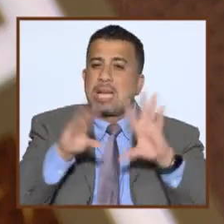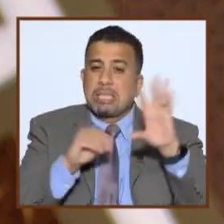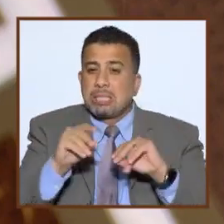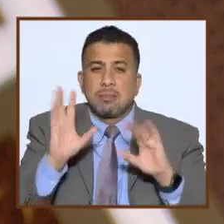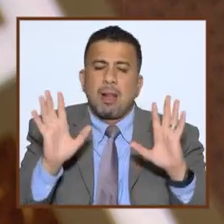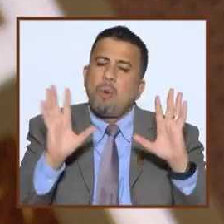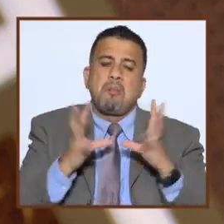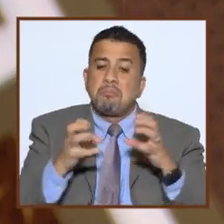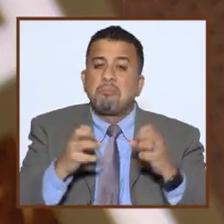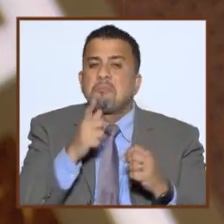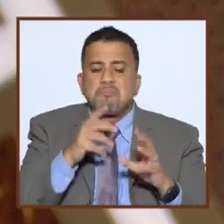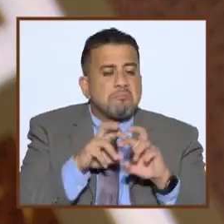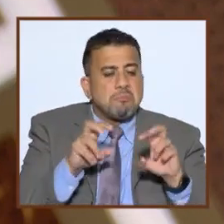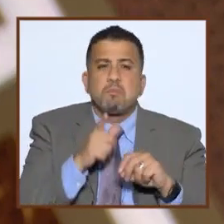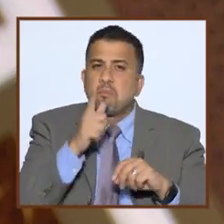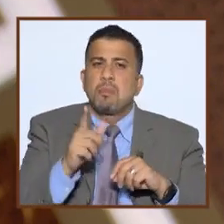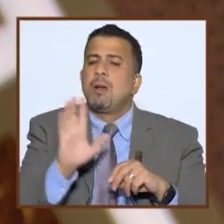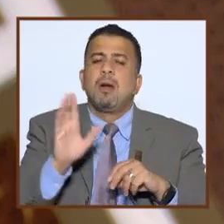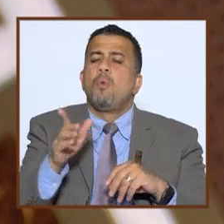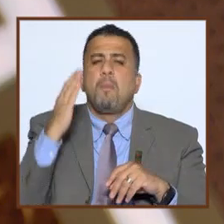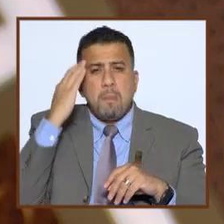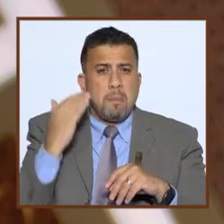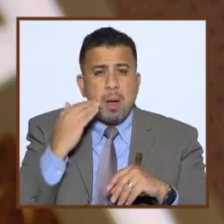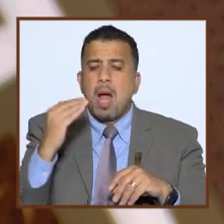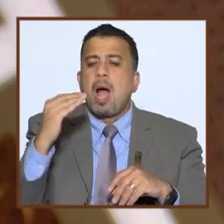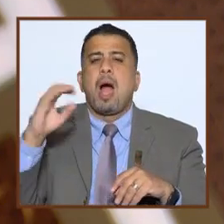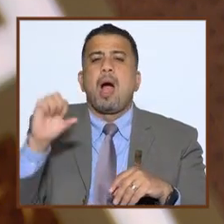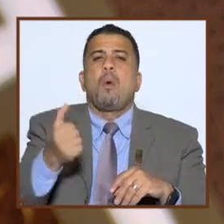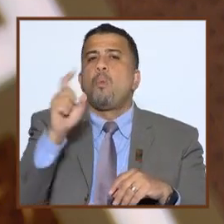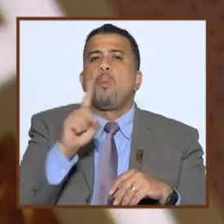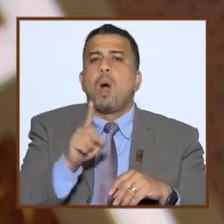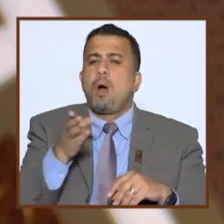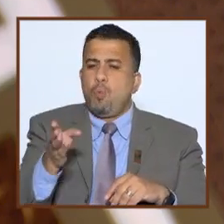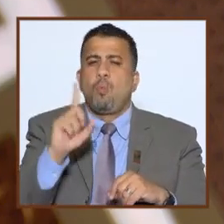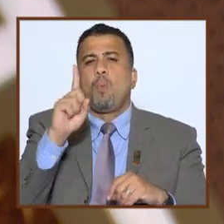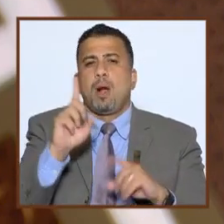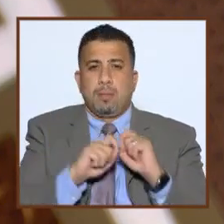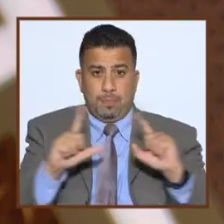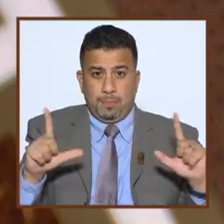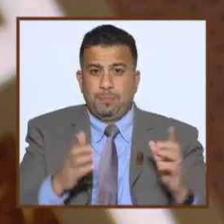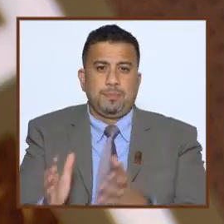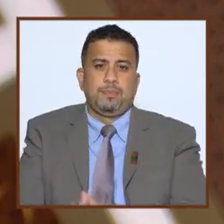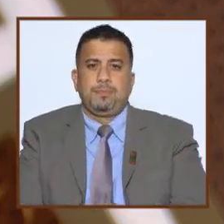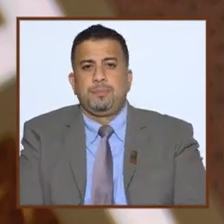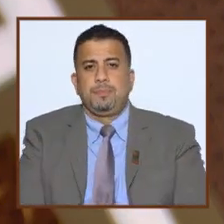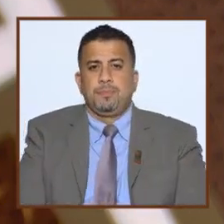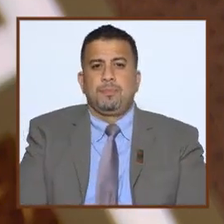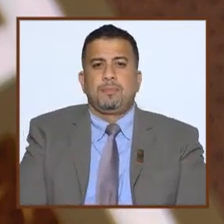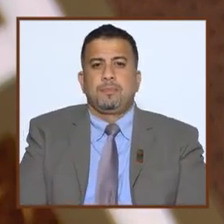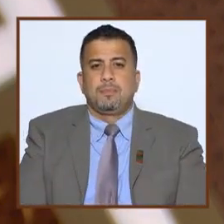ادم في التناسل فحواء واحده الفاضله هي التي كانت في الجنه ونزلت معه بارك الله فيك